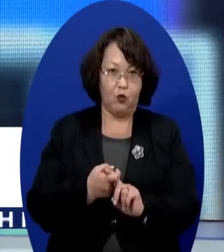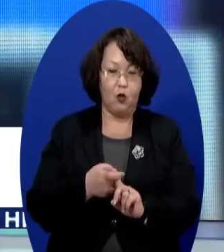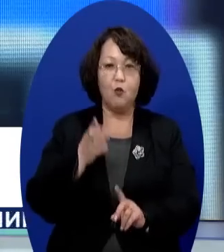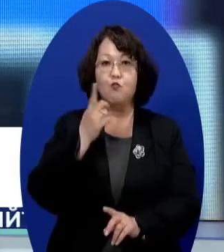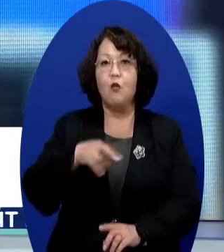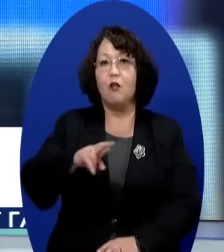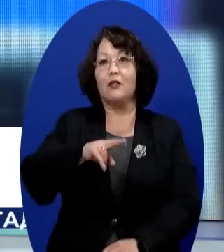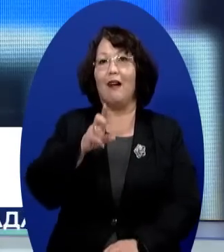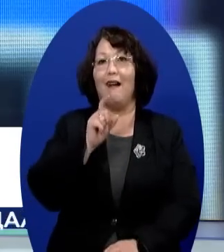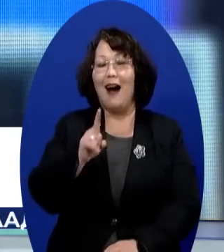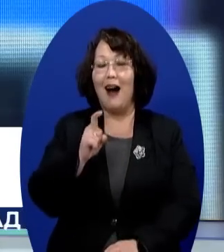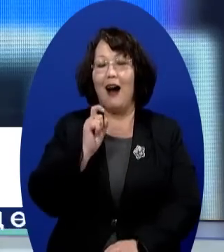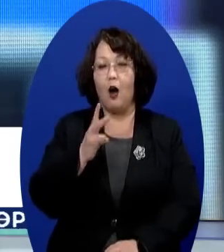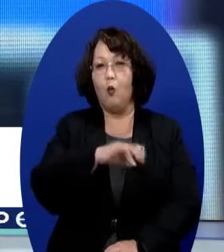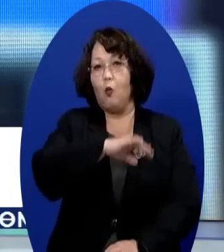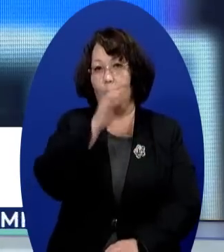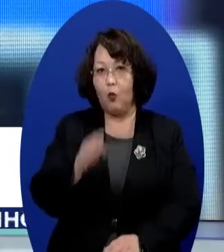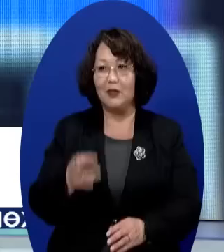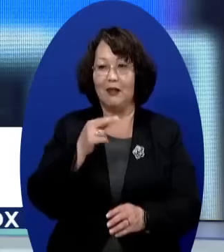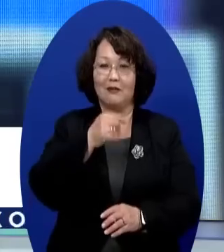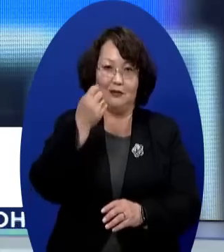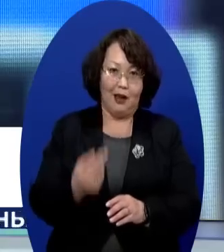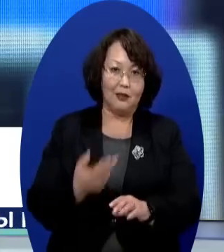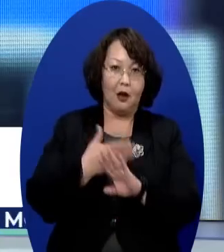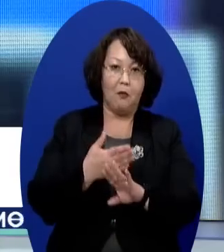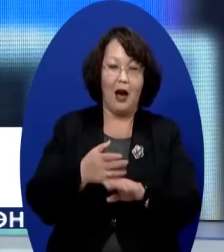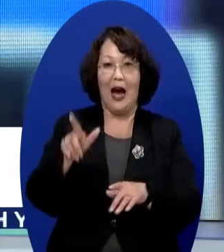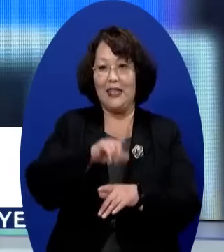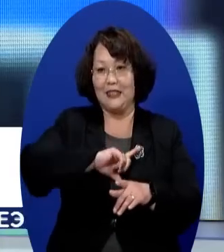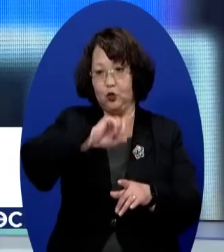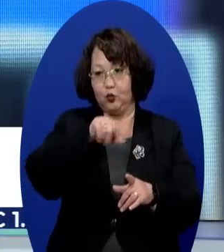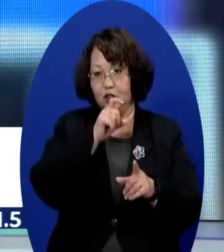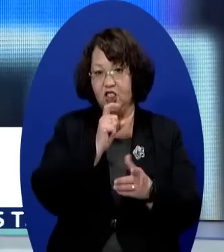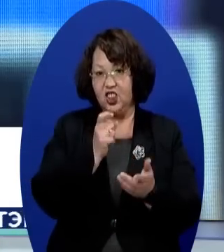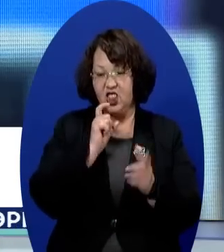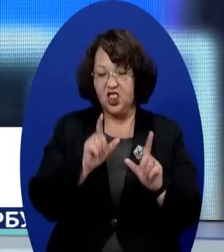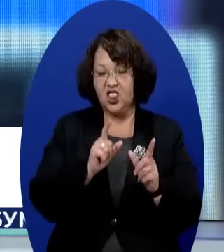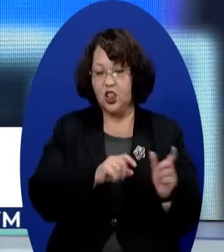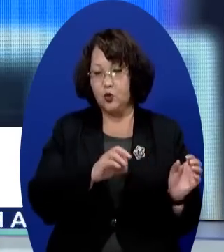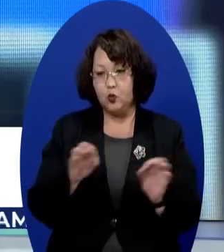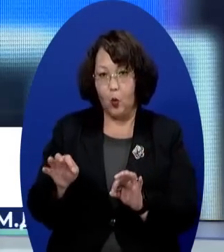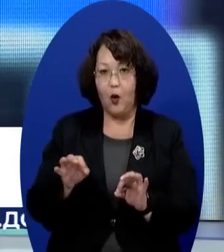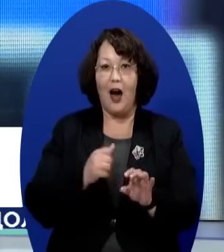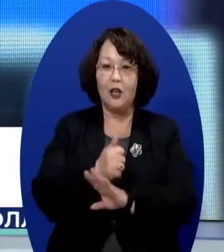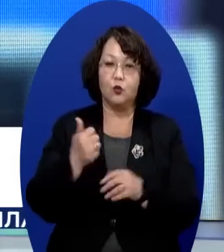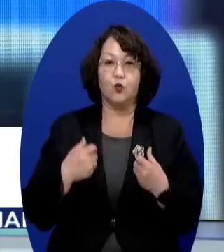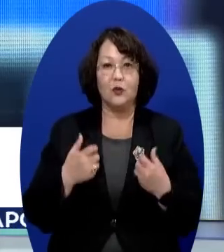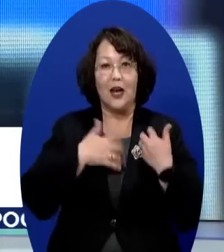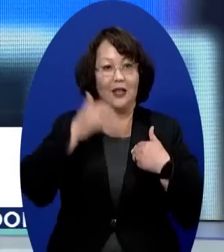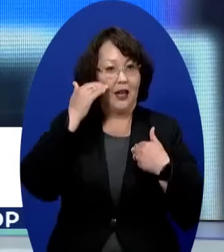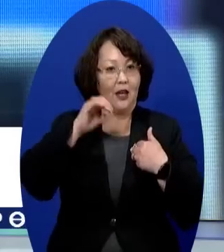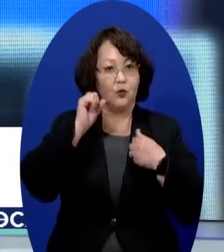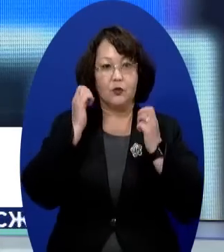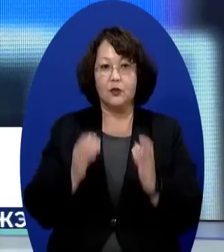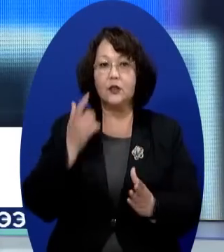Богдхан уулын дархан цаазат газрын хамгаалалт, газрын гэрчилгээ, сунгалт, ажил жуулчлалын бүс зэрэг тулгымцсан асуудлаар их санал ирсэн байна.